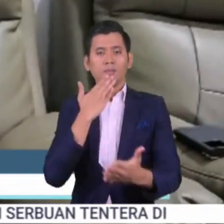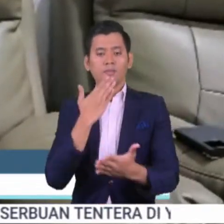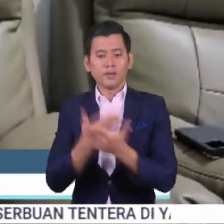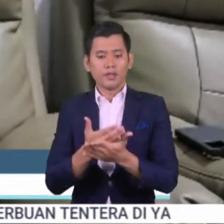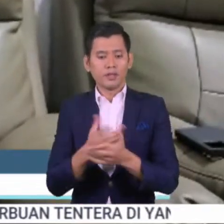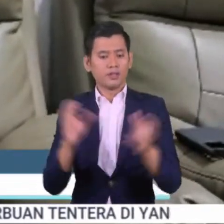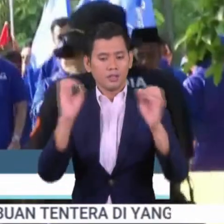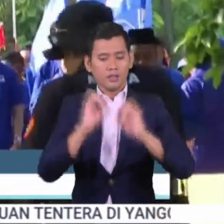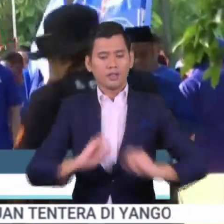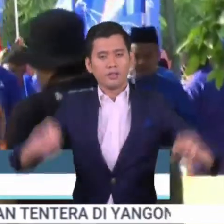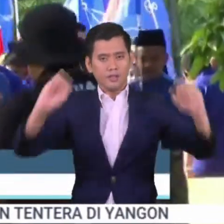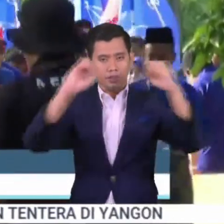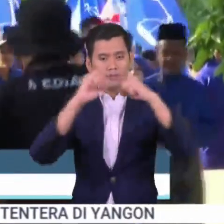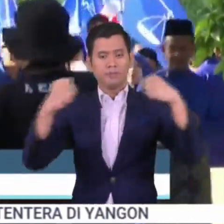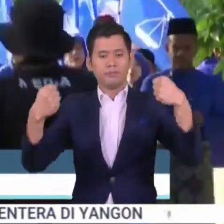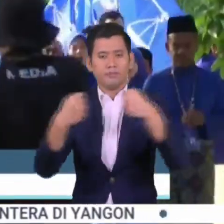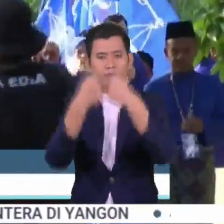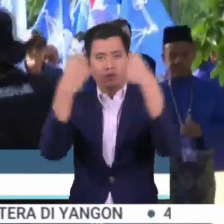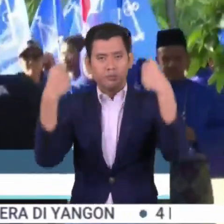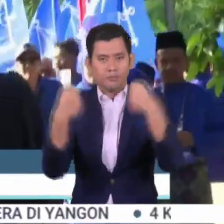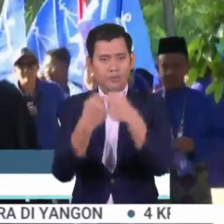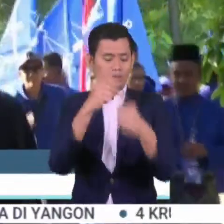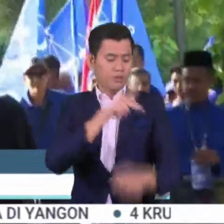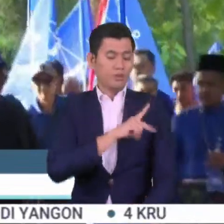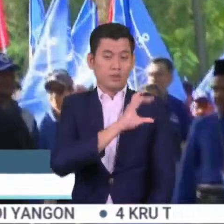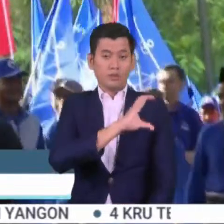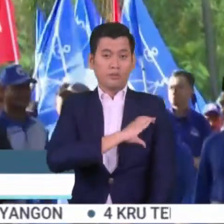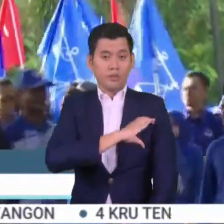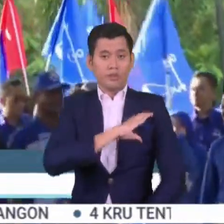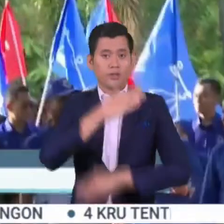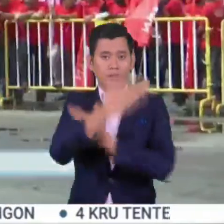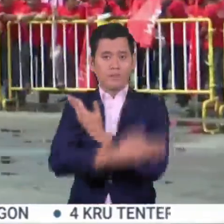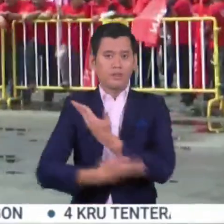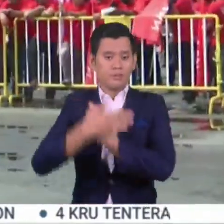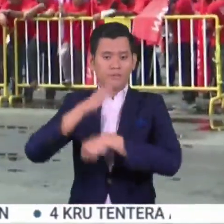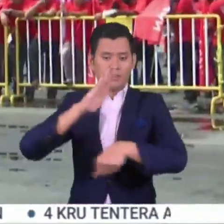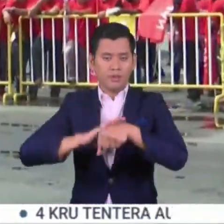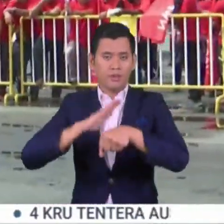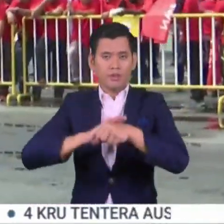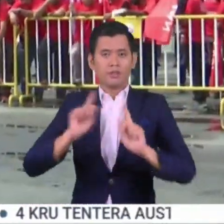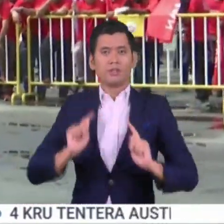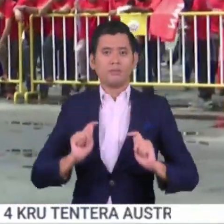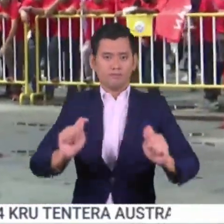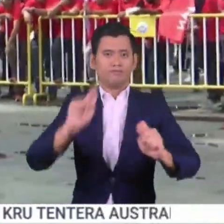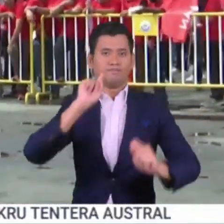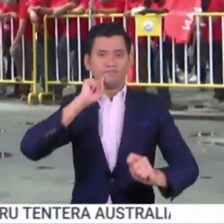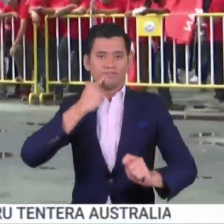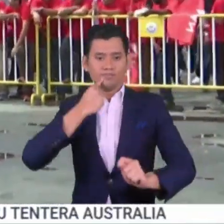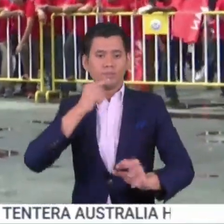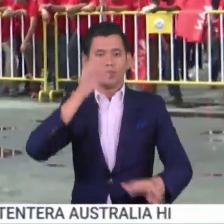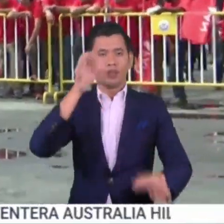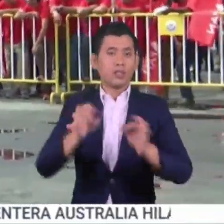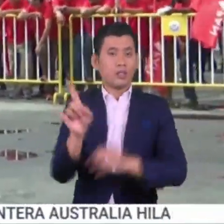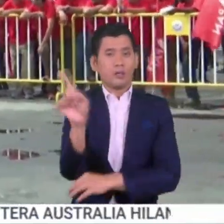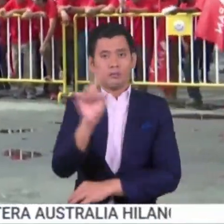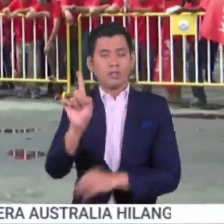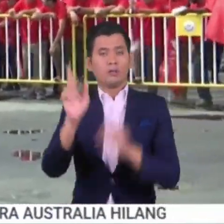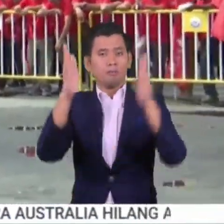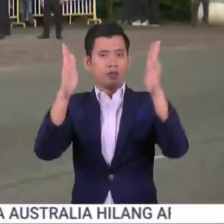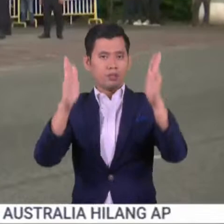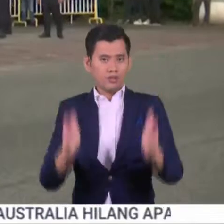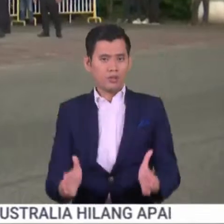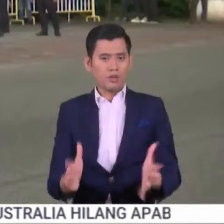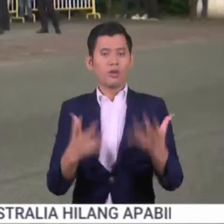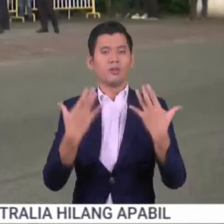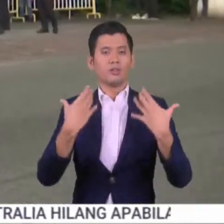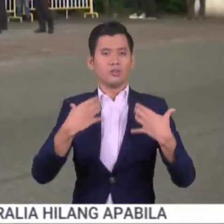provokasi dan sebagainya. Ketua Polis Negara sebelum ini memberi amaran tindakan tegas akan dikenakan terhadap mana-mana pihak